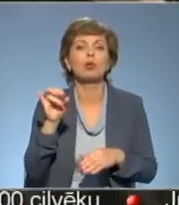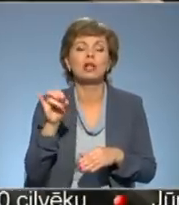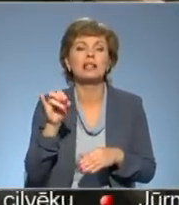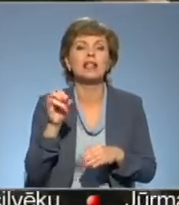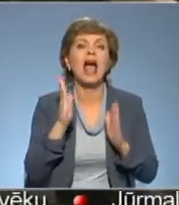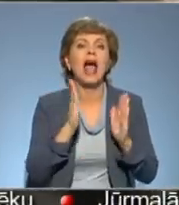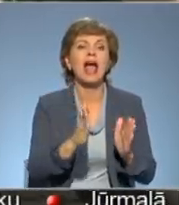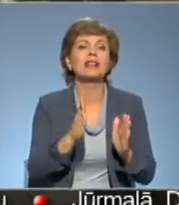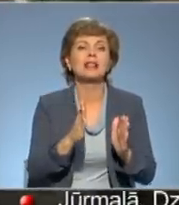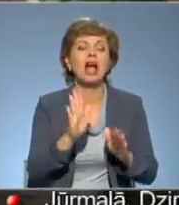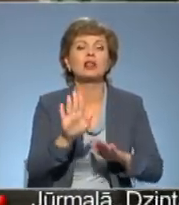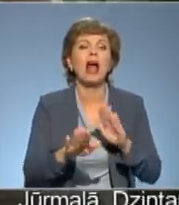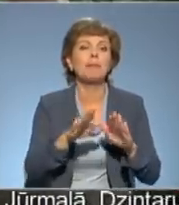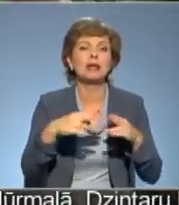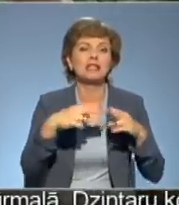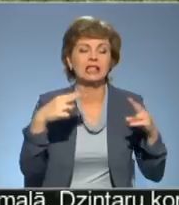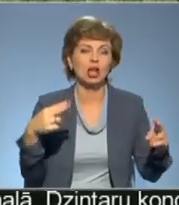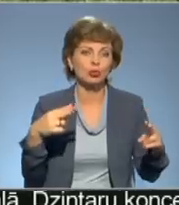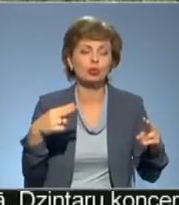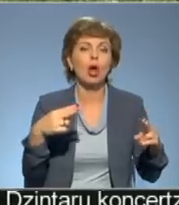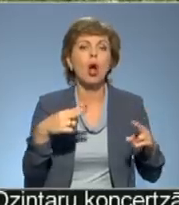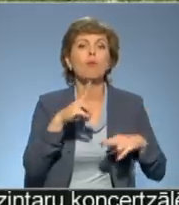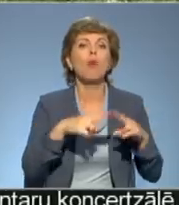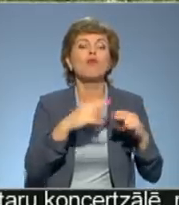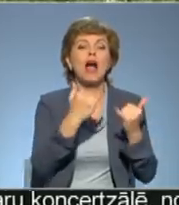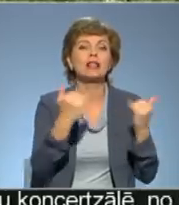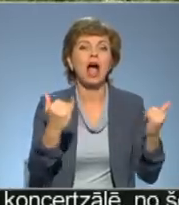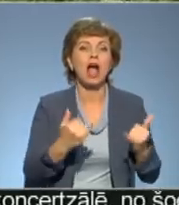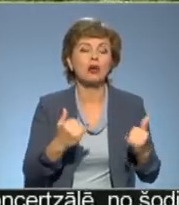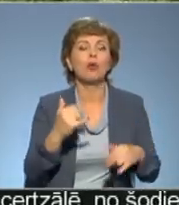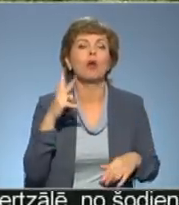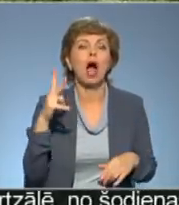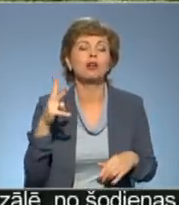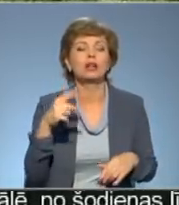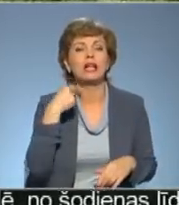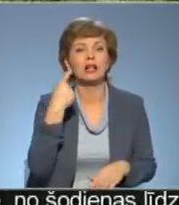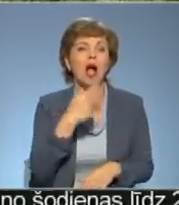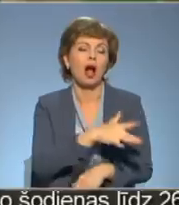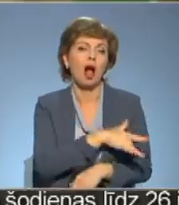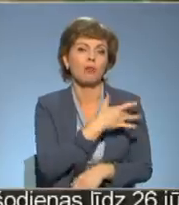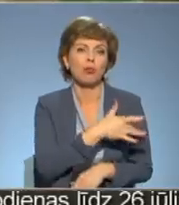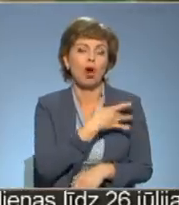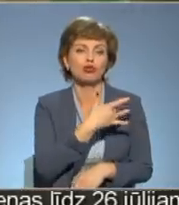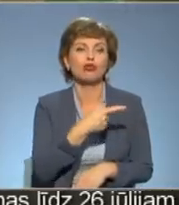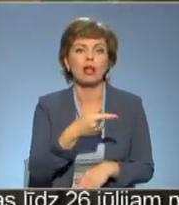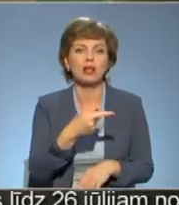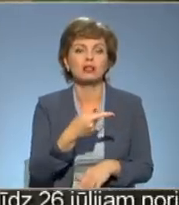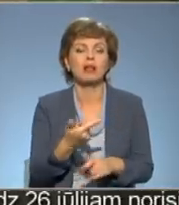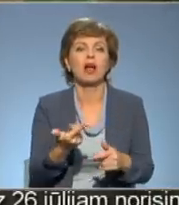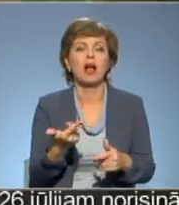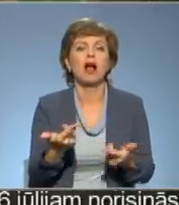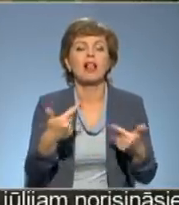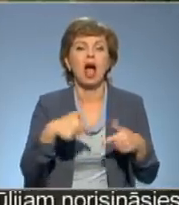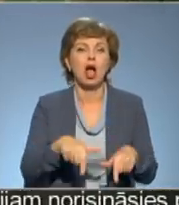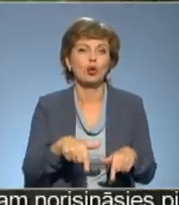krāšņumu. Trepes un tilti būvēti no eglis, kas garantējot ilgāku kalpošanas laiku. Kurš koks vēl var